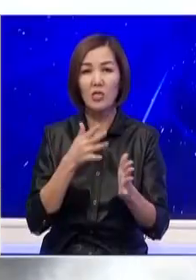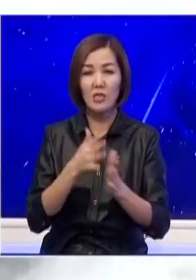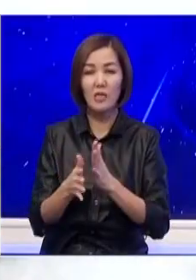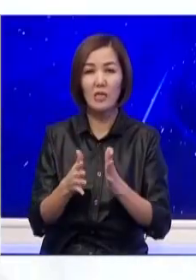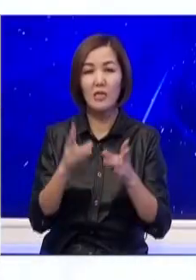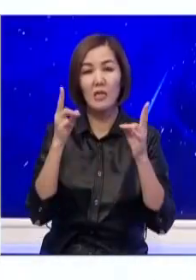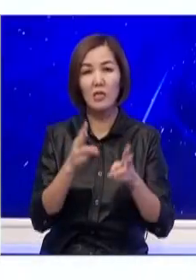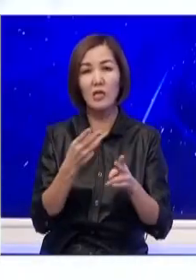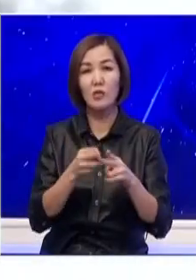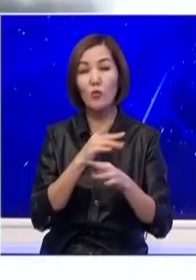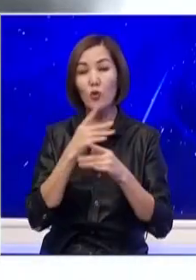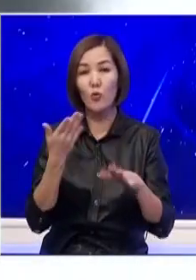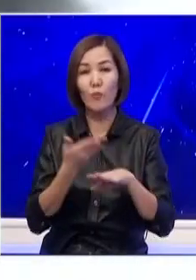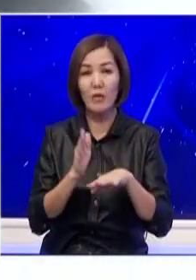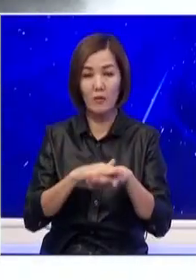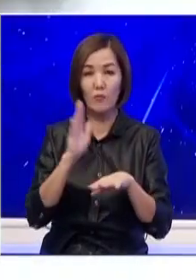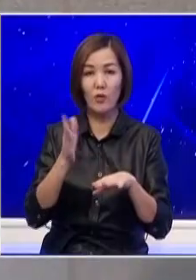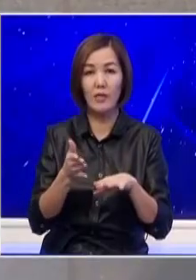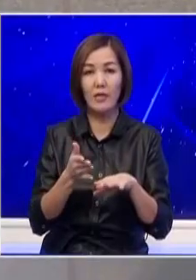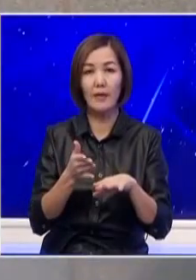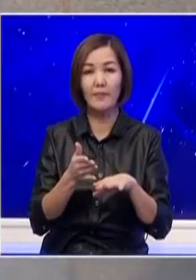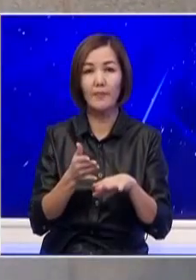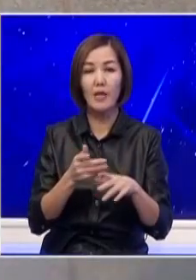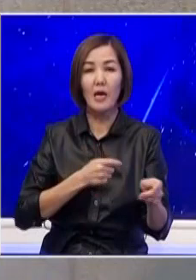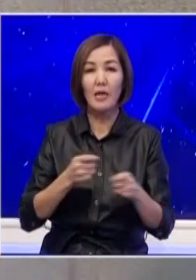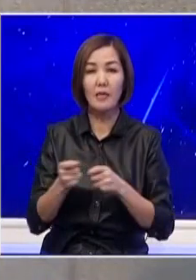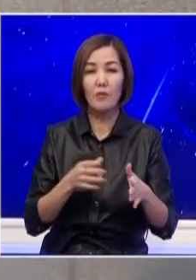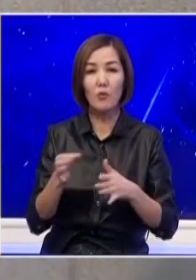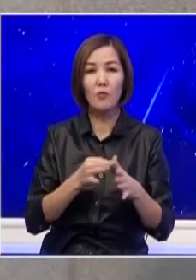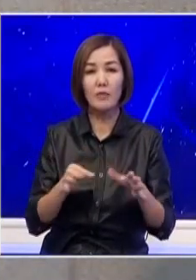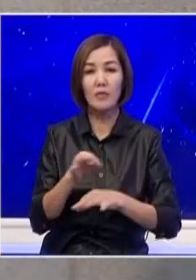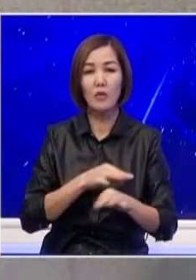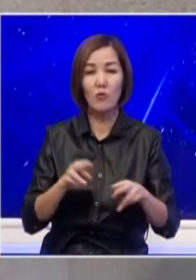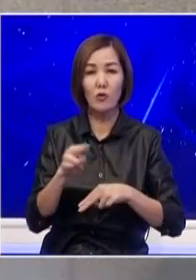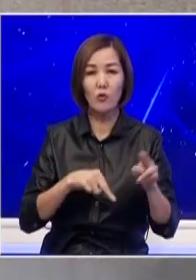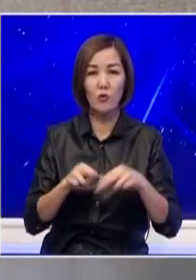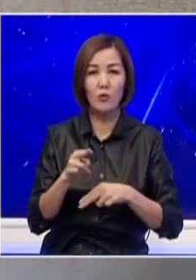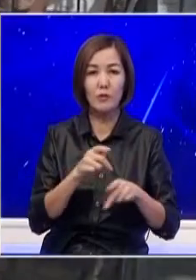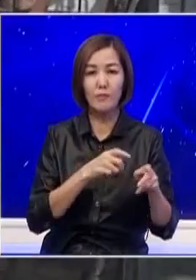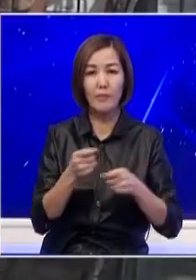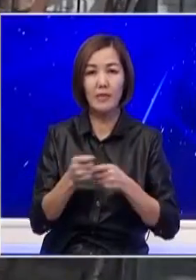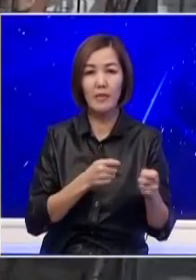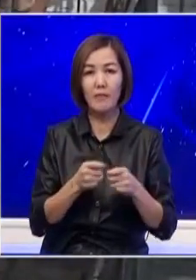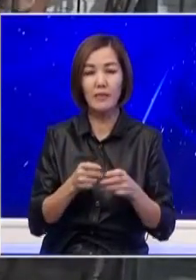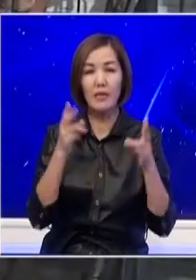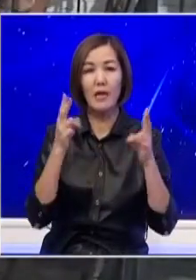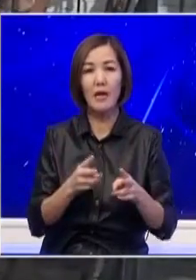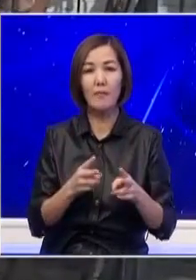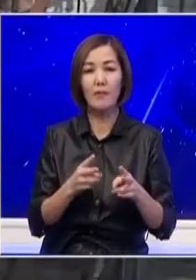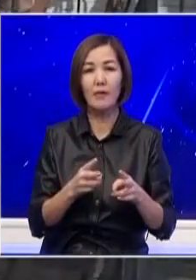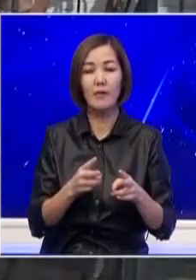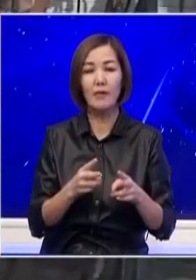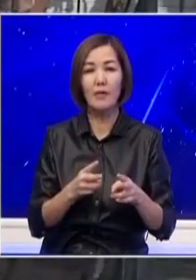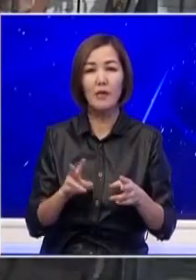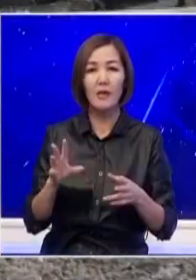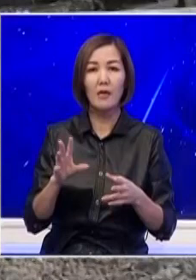келеңсіздікті мөлшерлеу тіптен қиын болар еді. Ал қала атқамінерлері мен облыстық сәулет құрылыс бақылау басқармасы апаттан ащы